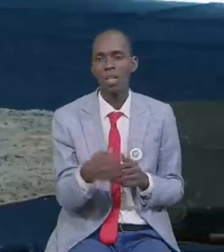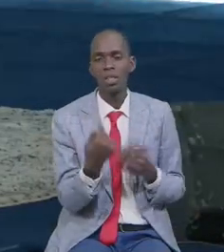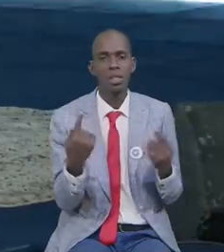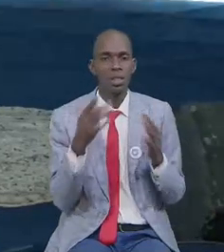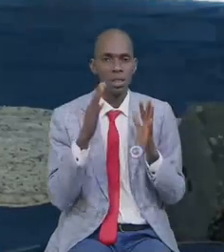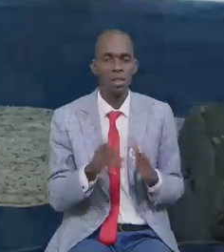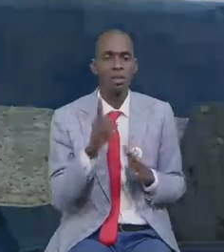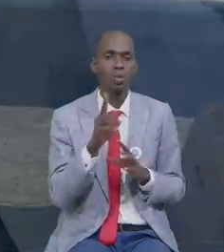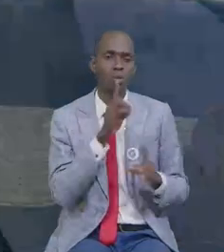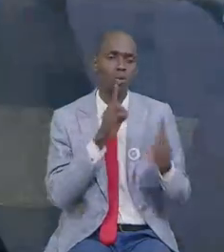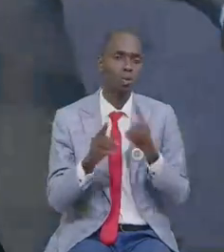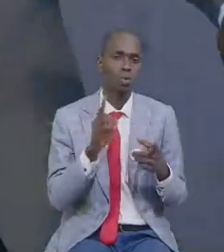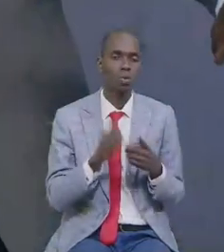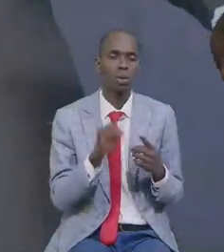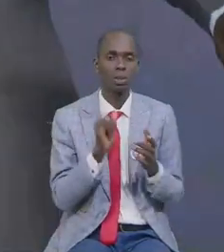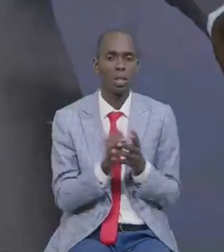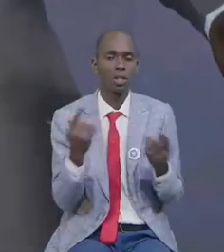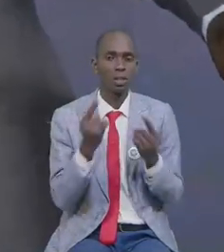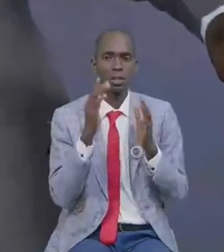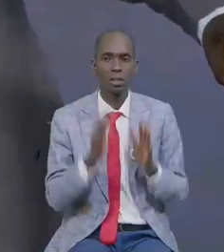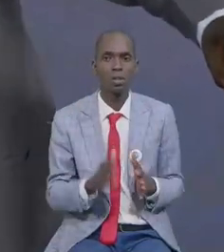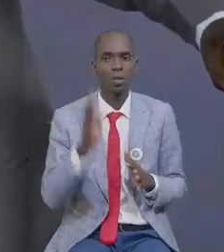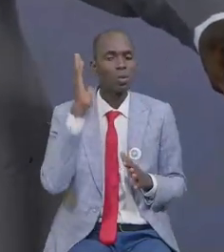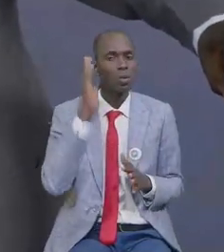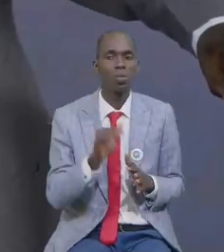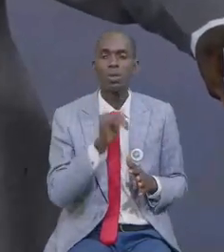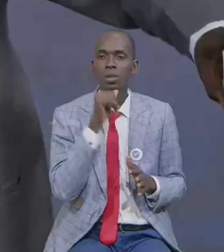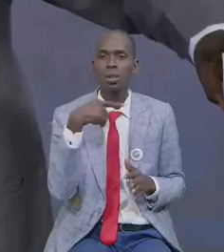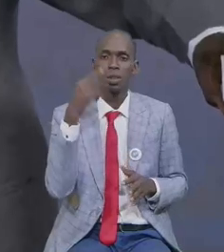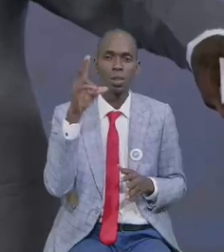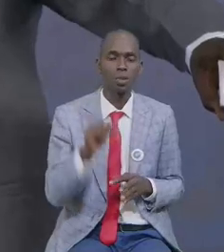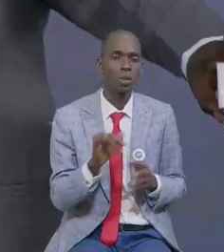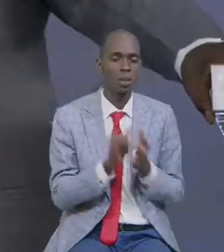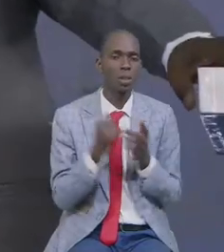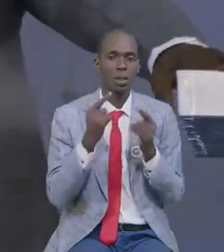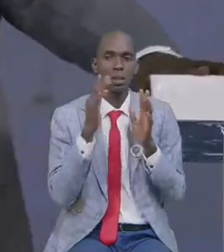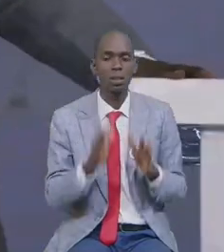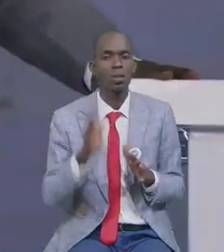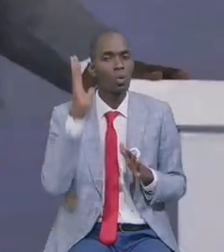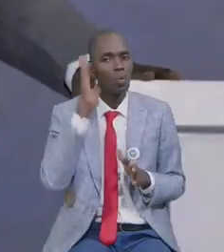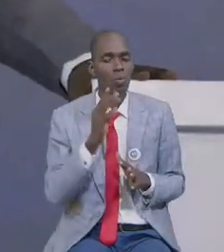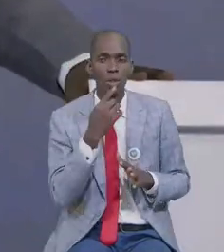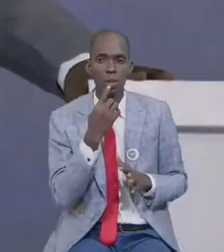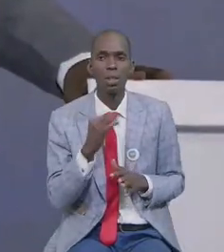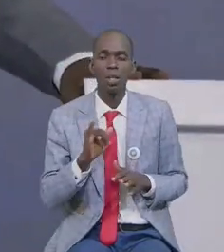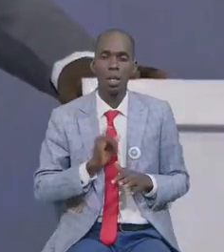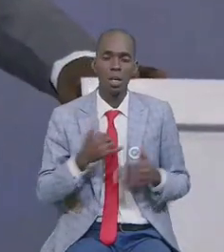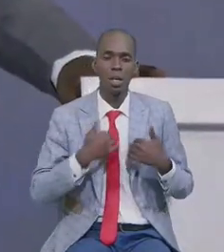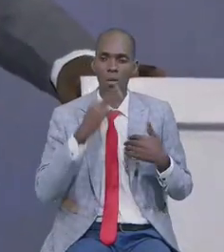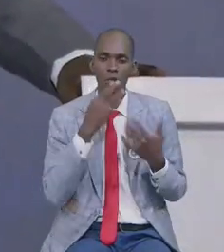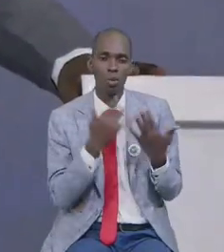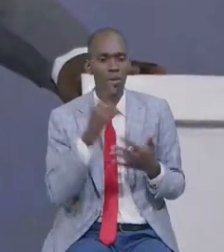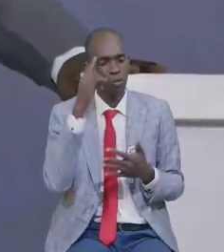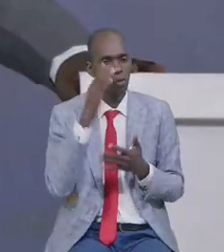tu parles, que ce pécheur ne va pas dire non, ce pécheur ne va pas dire j'attendais quelqu'un comme